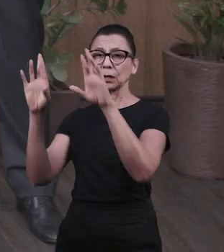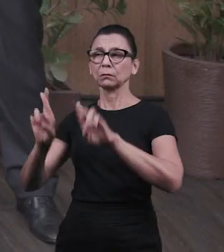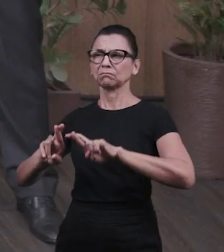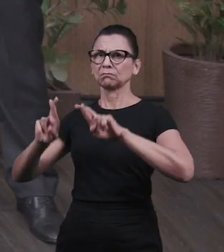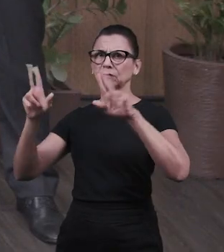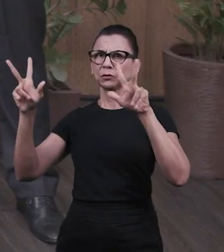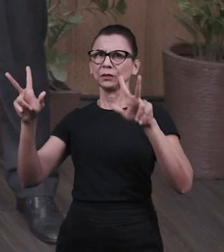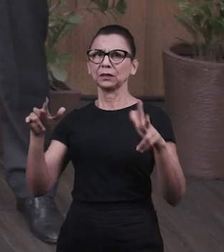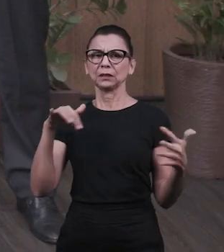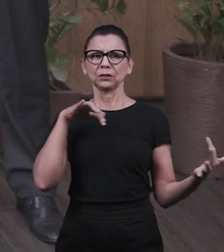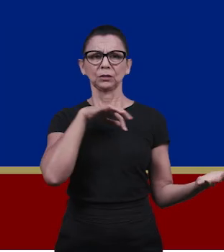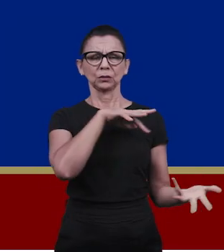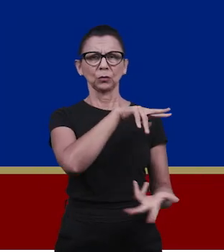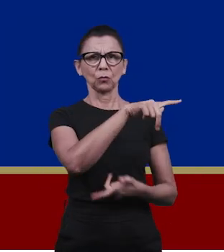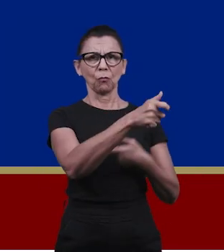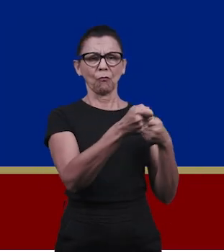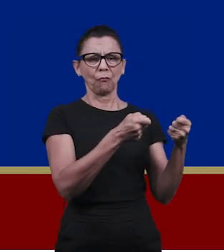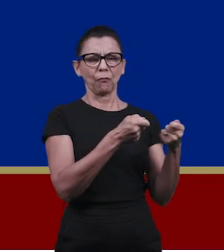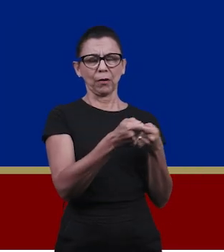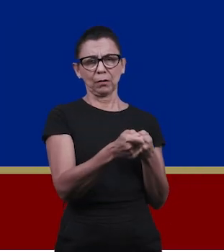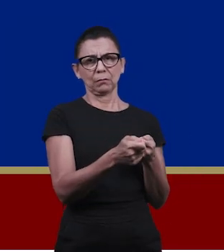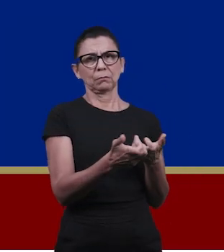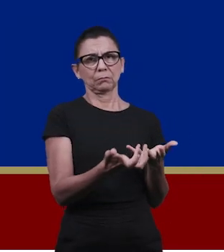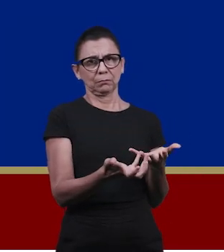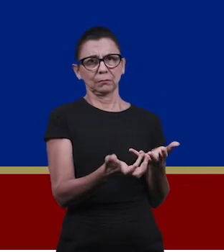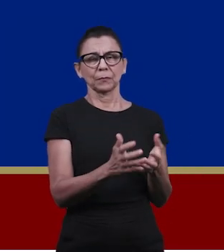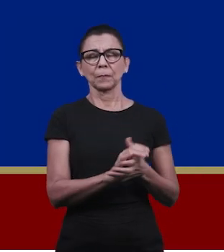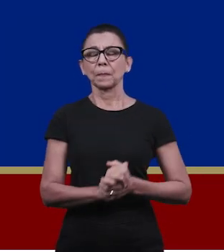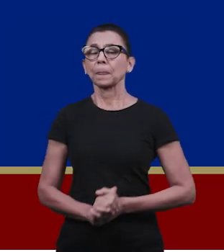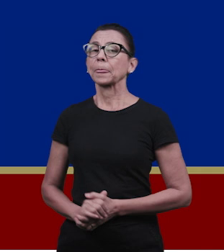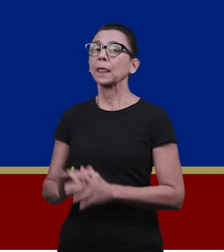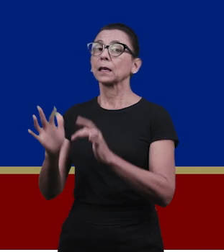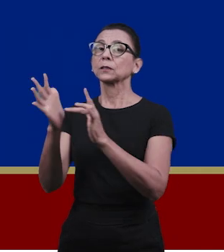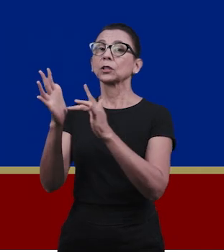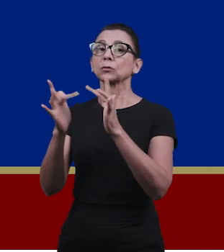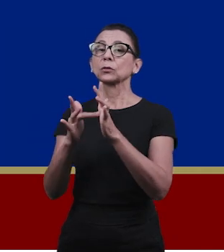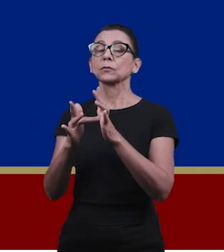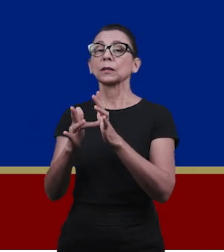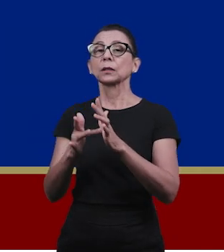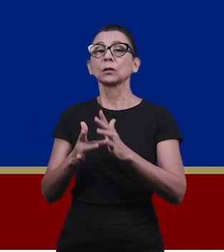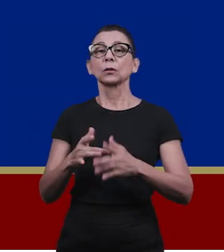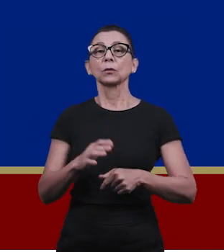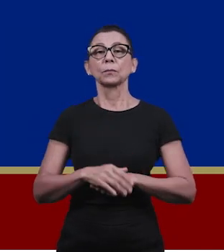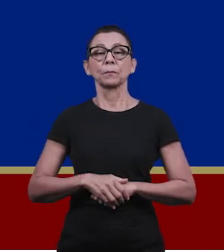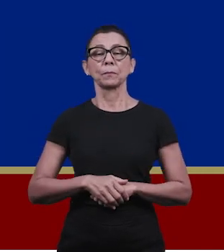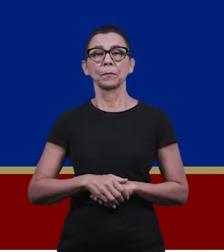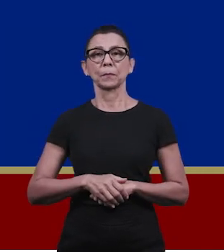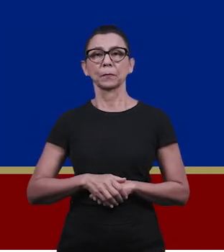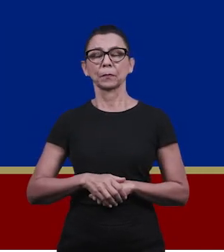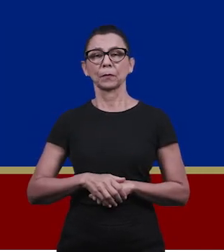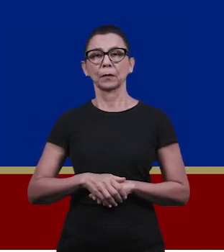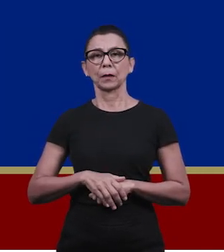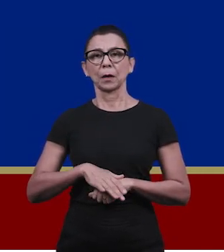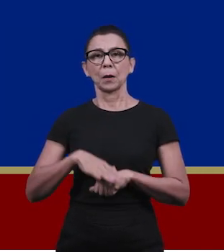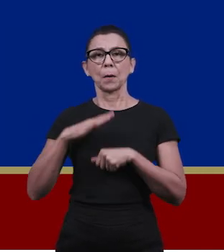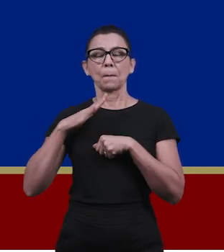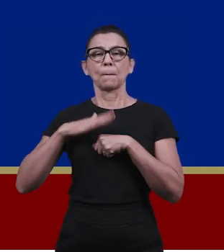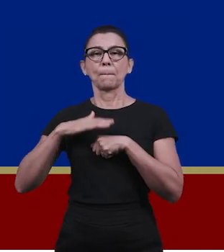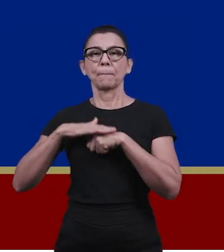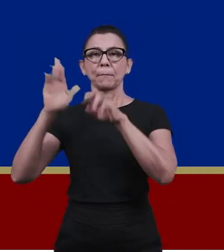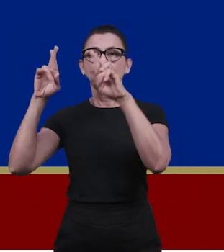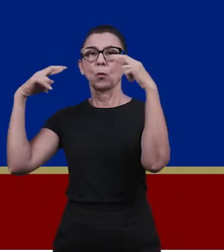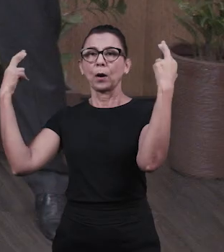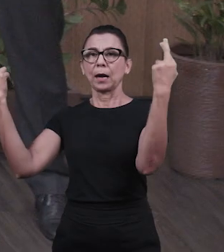Настолько, что сам Господь Иисус сказал: «Царство мое не от мира сего, как написано в Евангелии от Иоанна